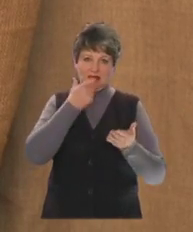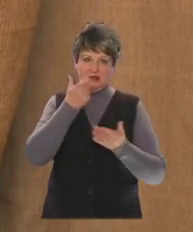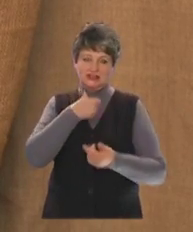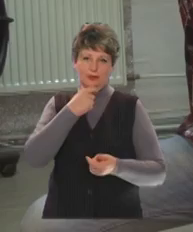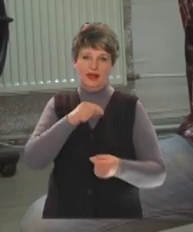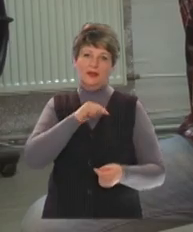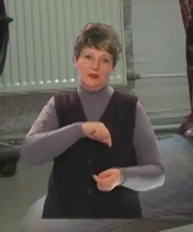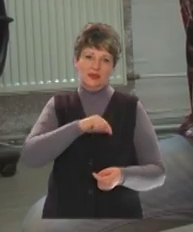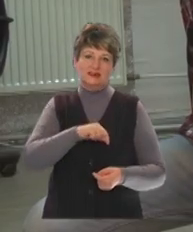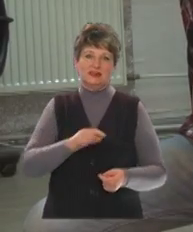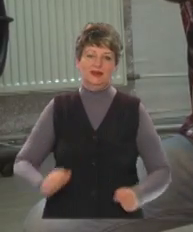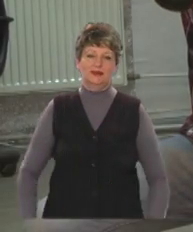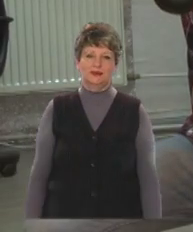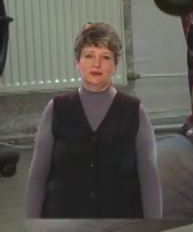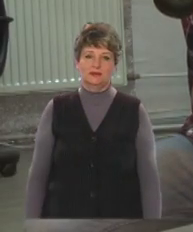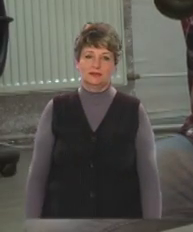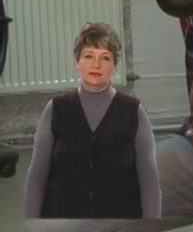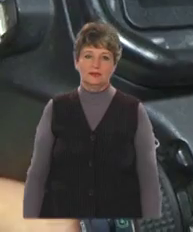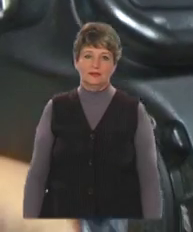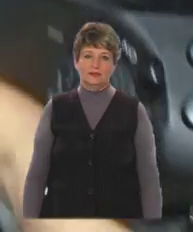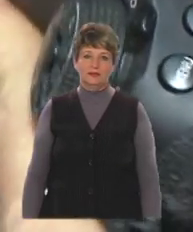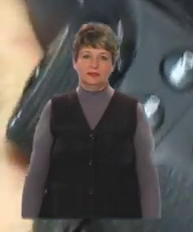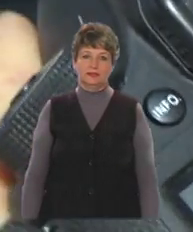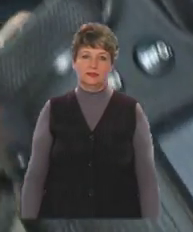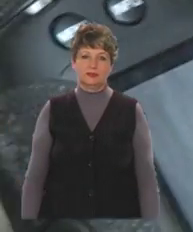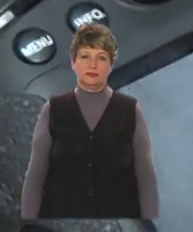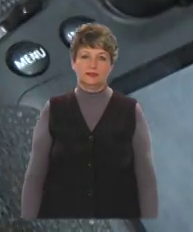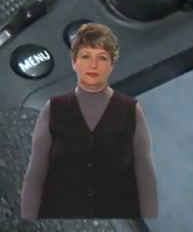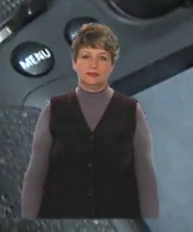підняти собі настрій. Вікторія Будавіцька, Олег Кураж, Максим Драбіного, Черкаська служба новин.